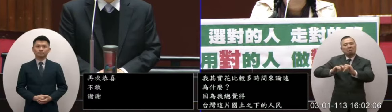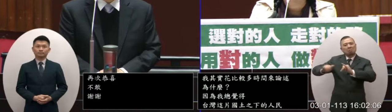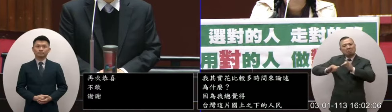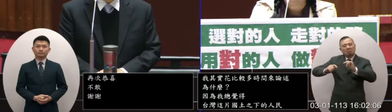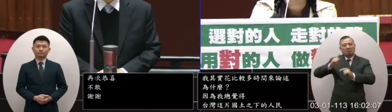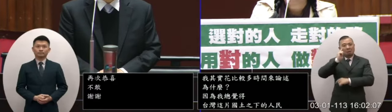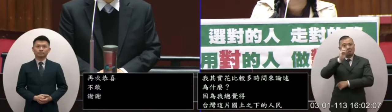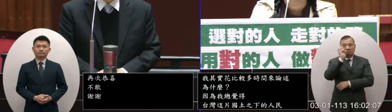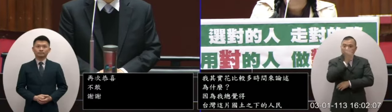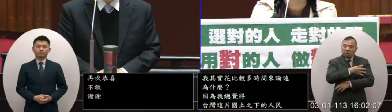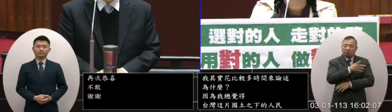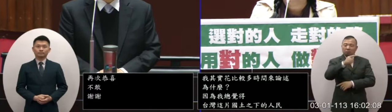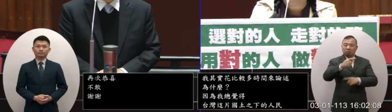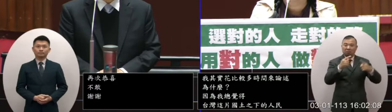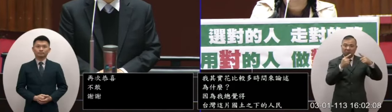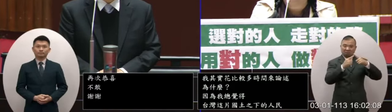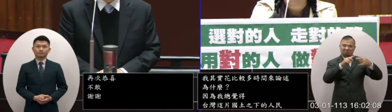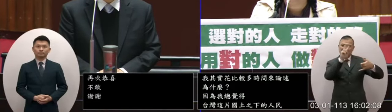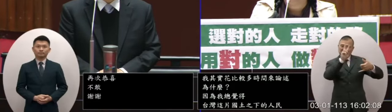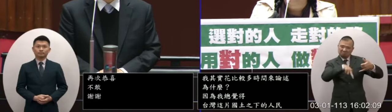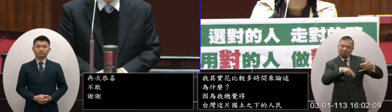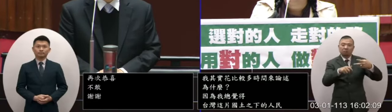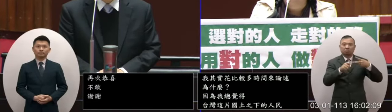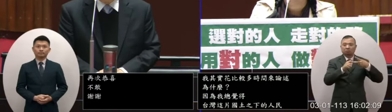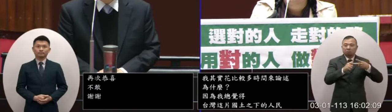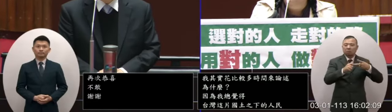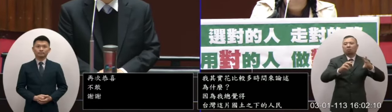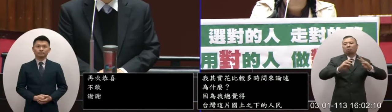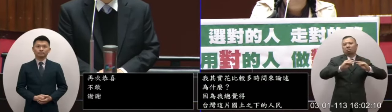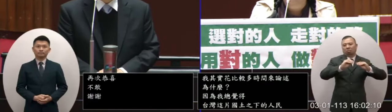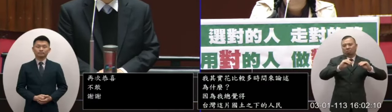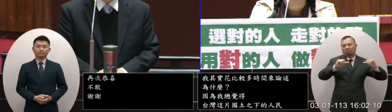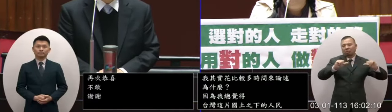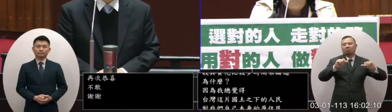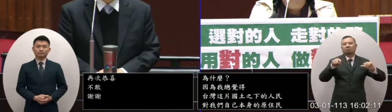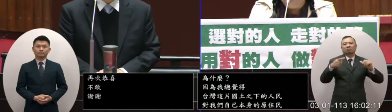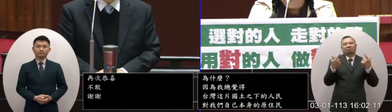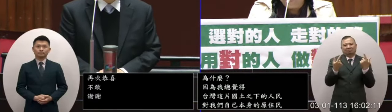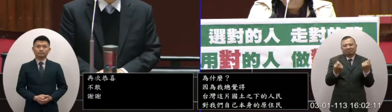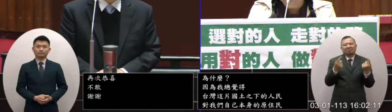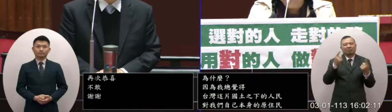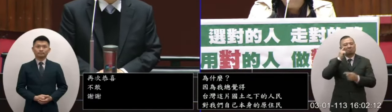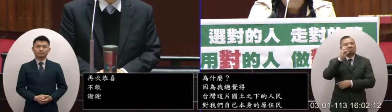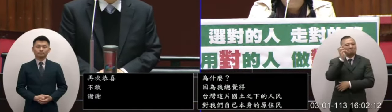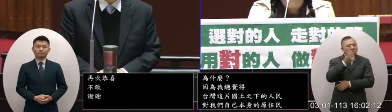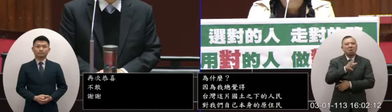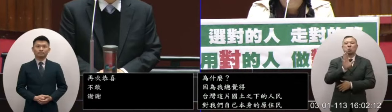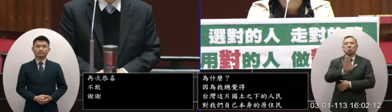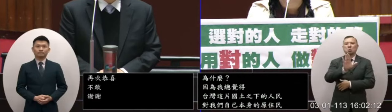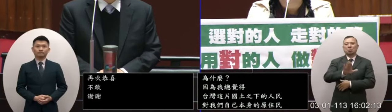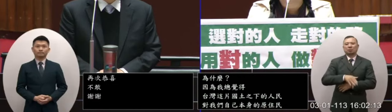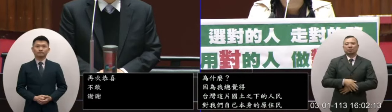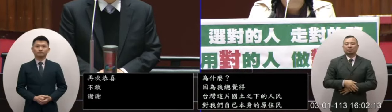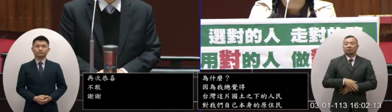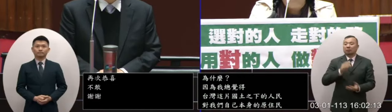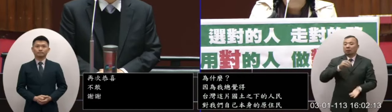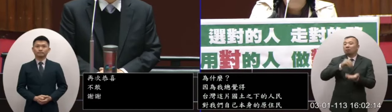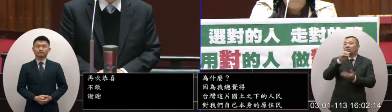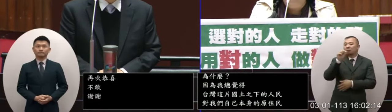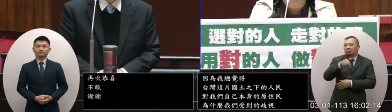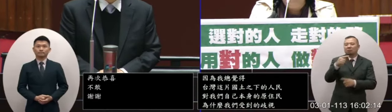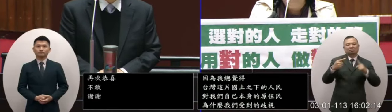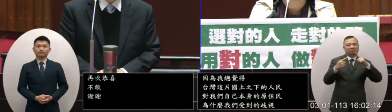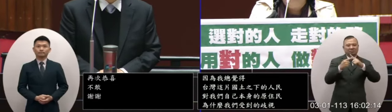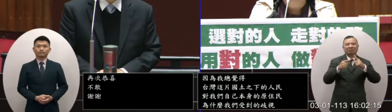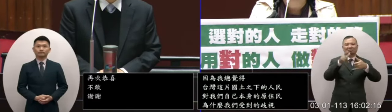视，甚至对我们的土地也是在受到歧视哈。那说到这个，所以人很重要，